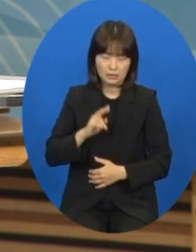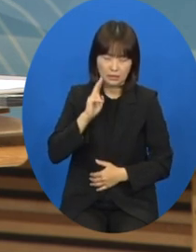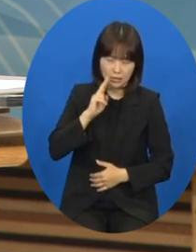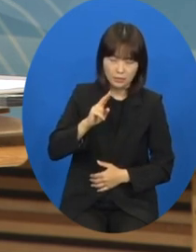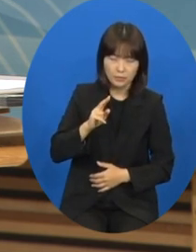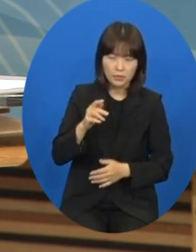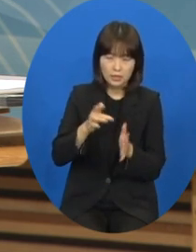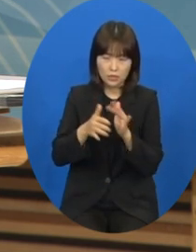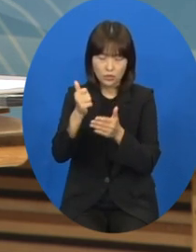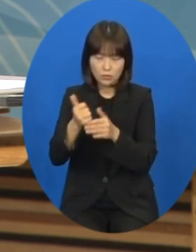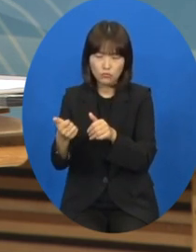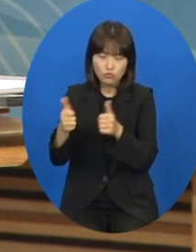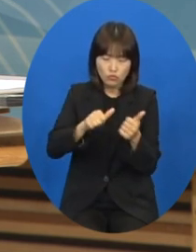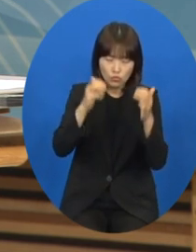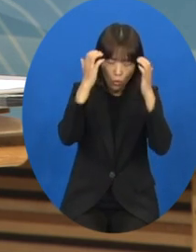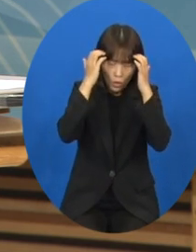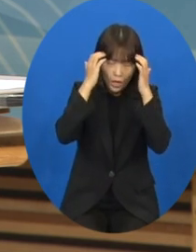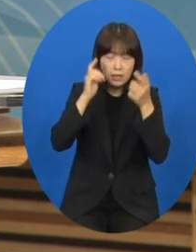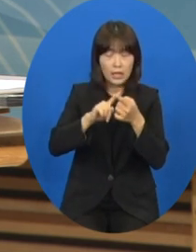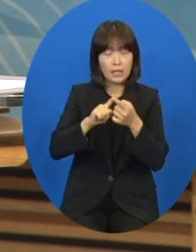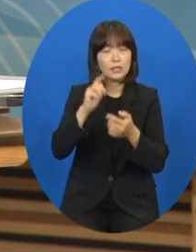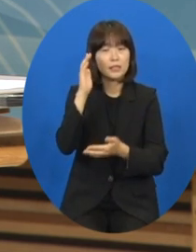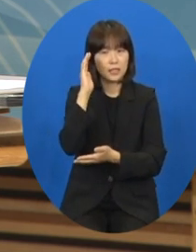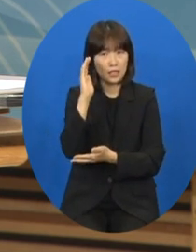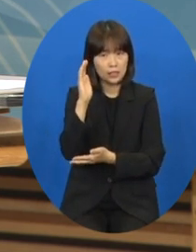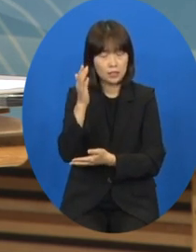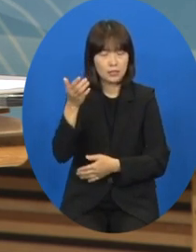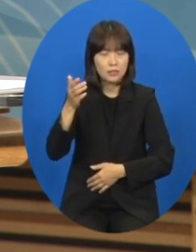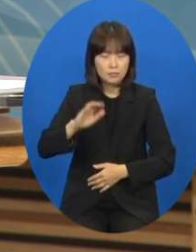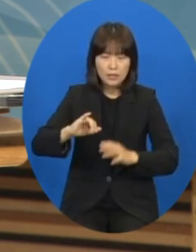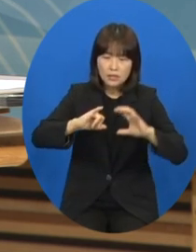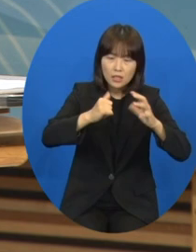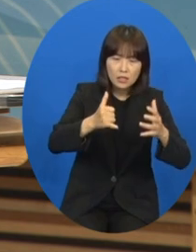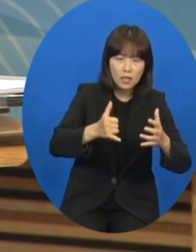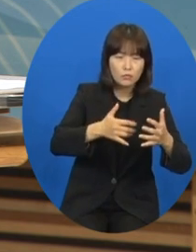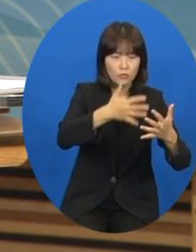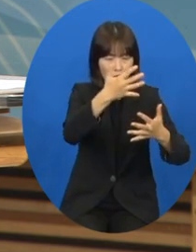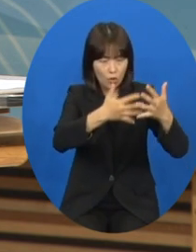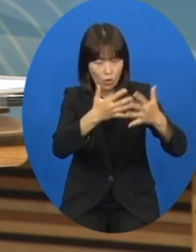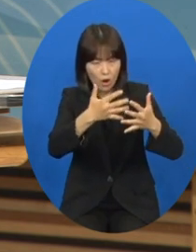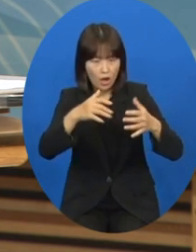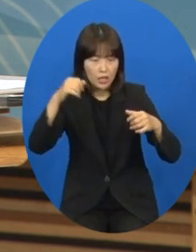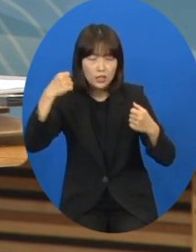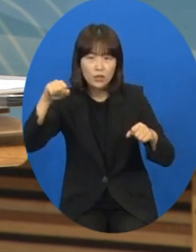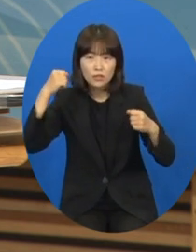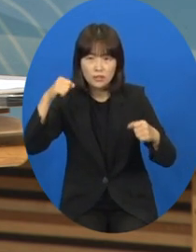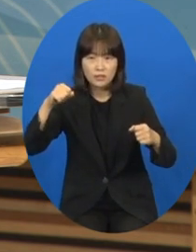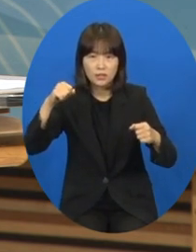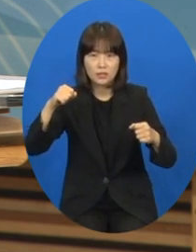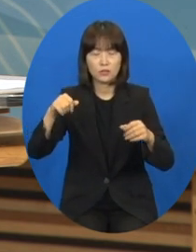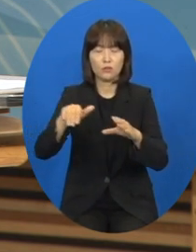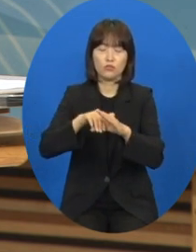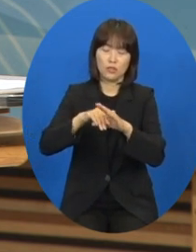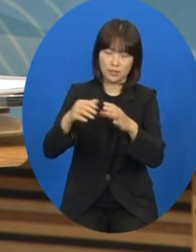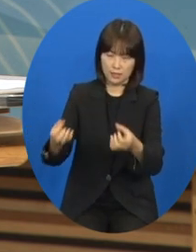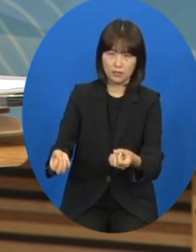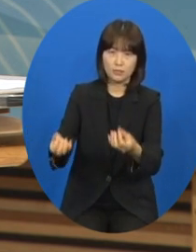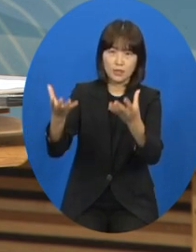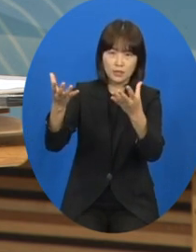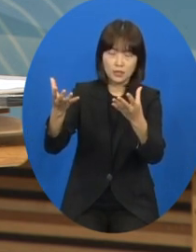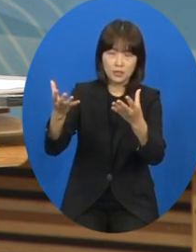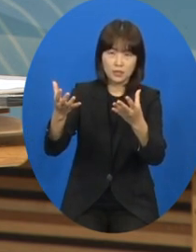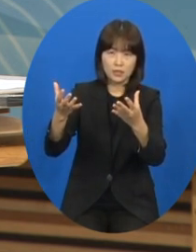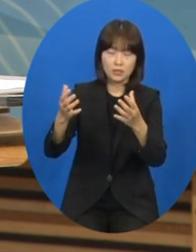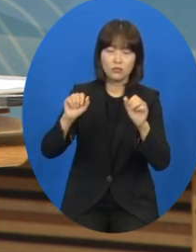대한 이야기지만 세상의 그 어떤 영화나 연극이나 또는 어떤 문화 이벤트나 또는